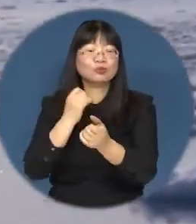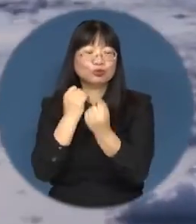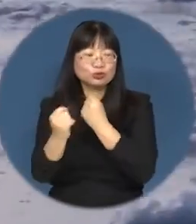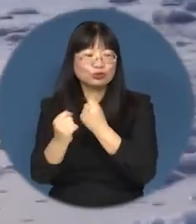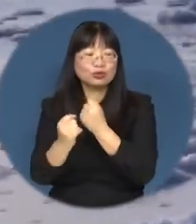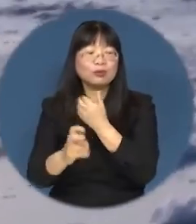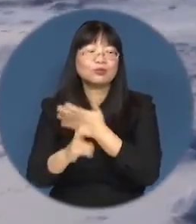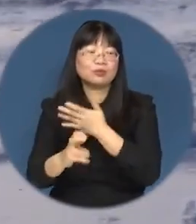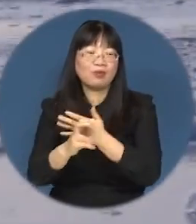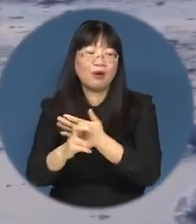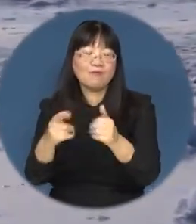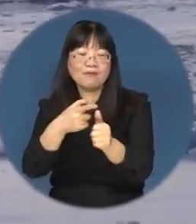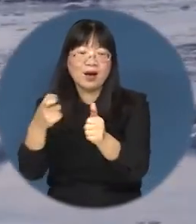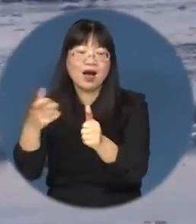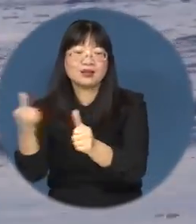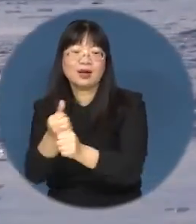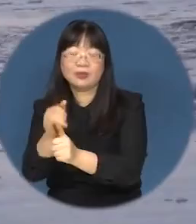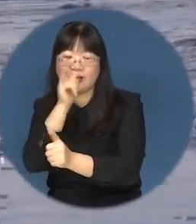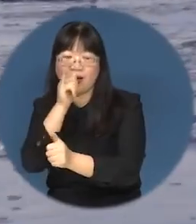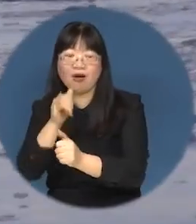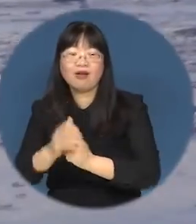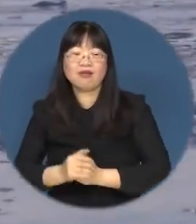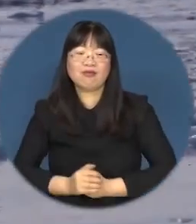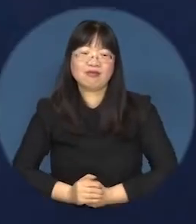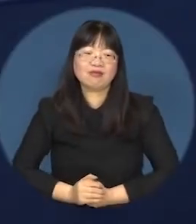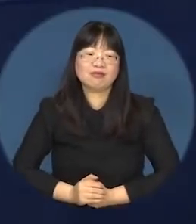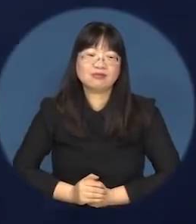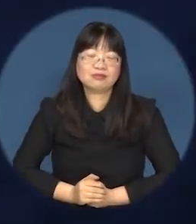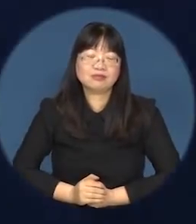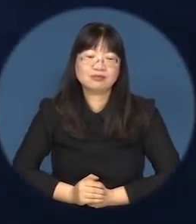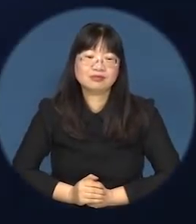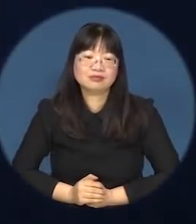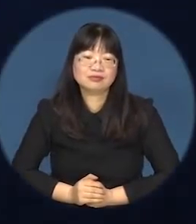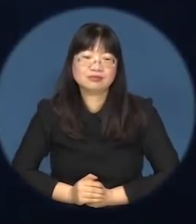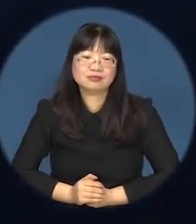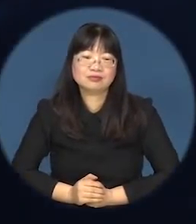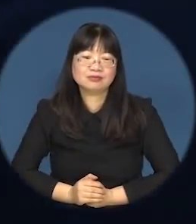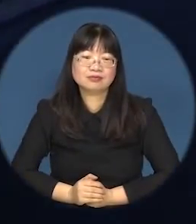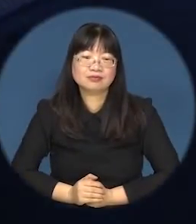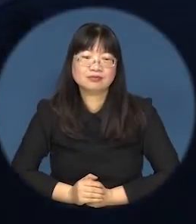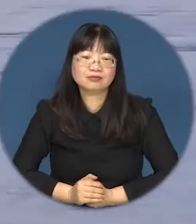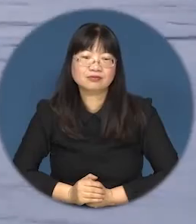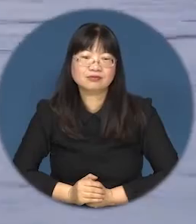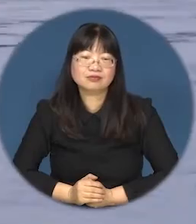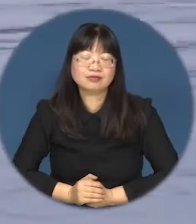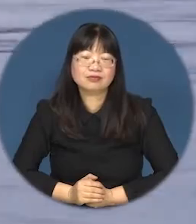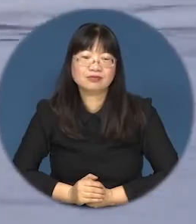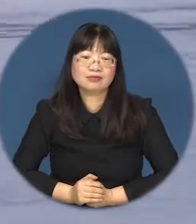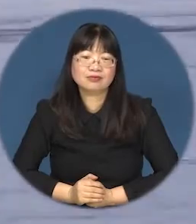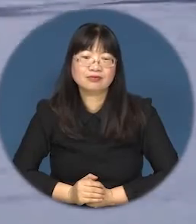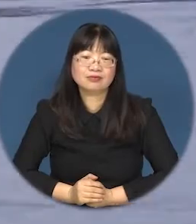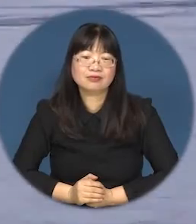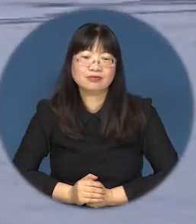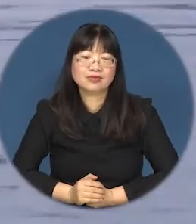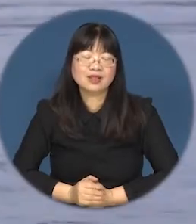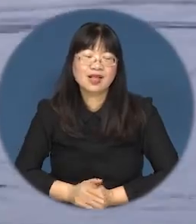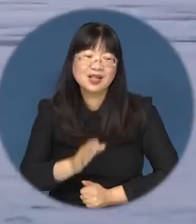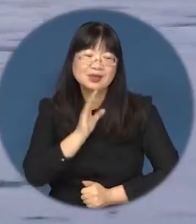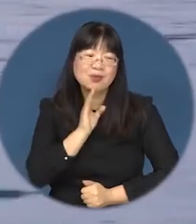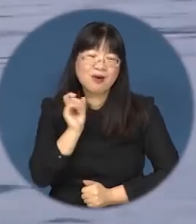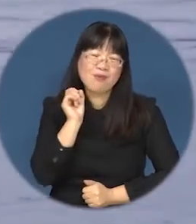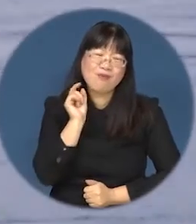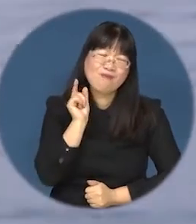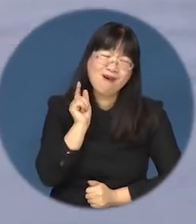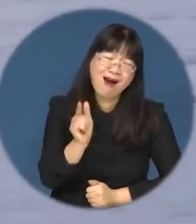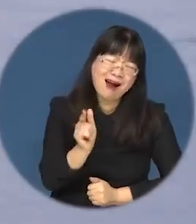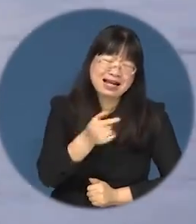그래요? 그걸 피해서 가야 되는데 거기서 그냥 한 방 막으면 그 먼 길을 온 게